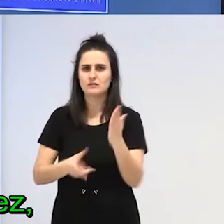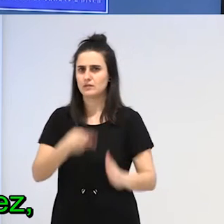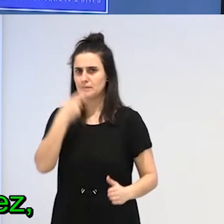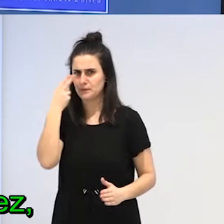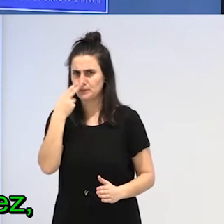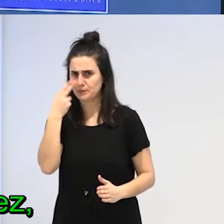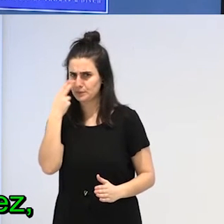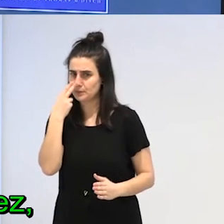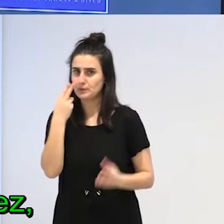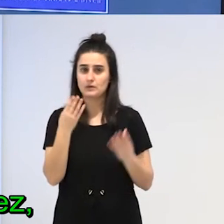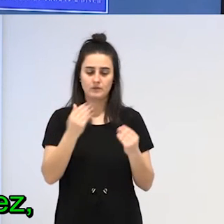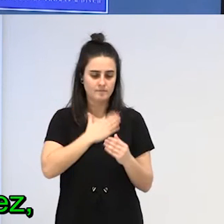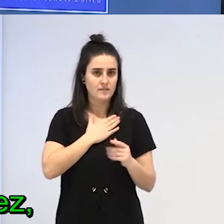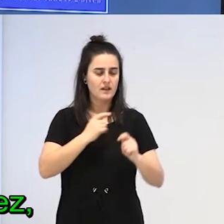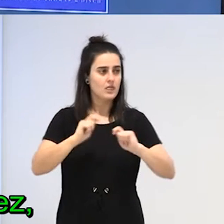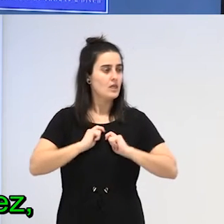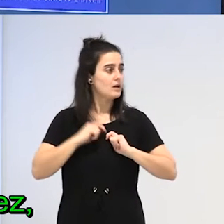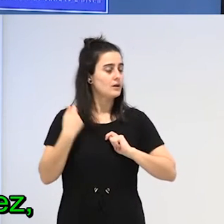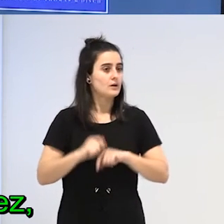ipuin hau, bueno, ez dakit,